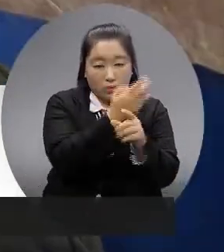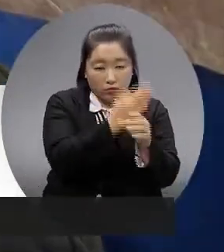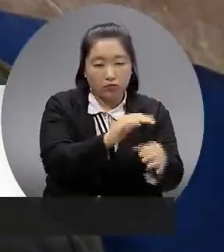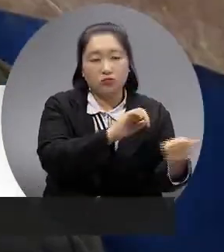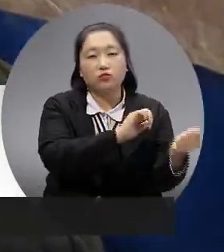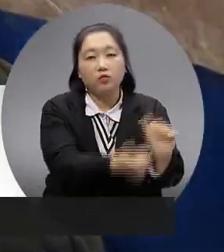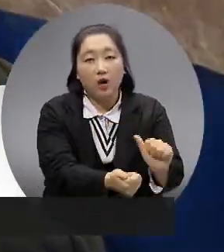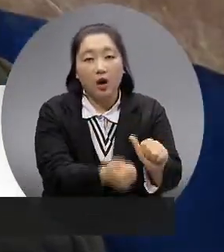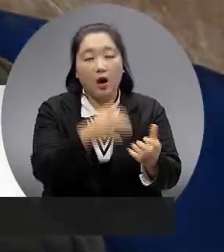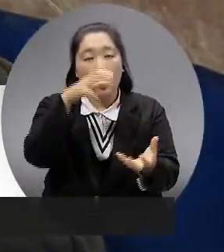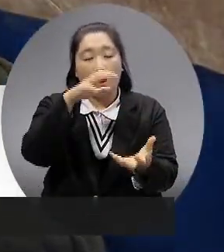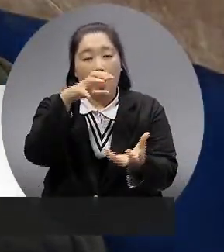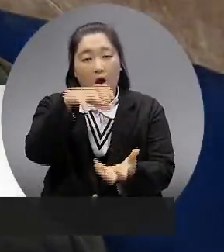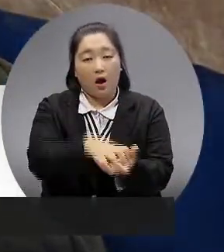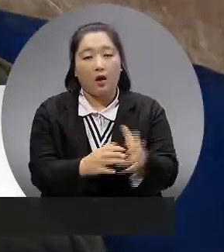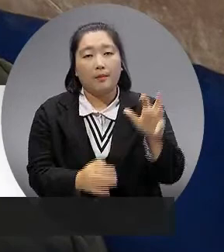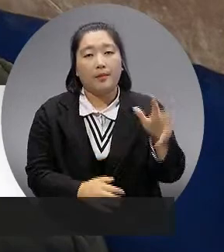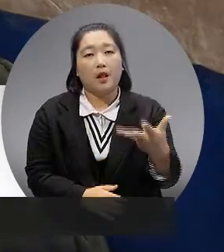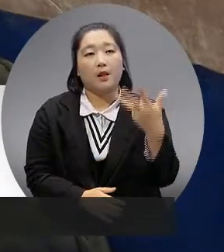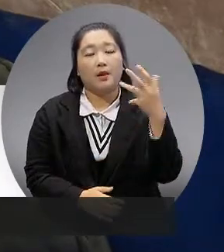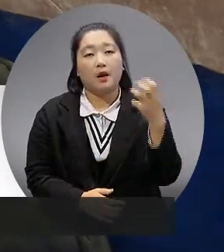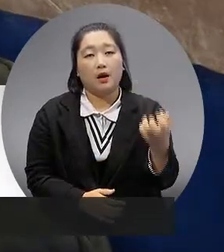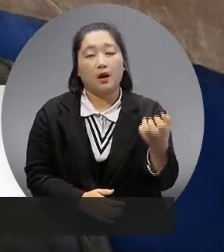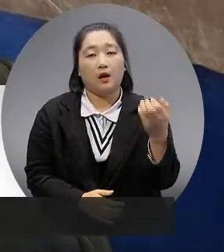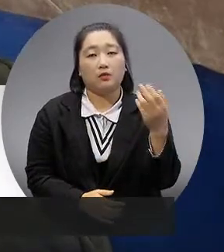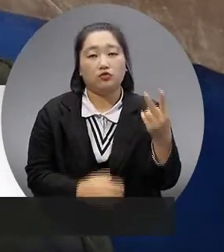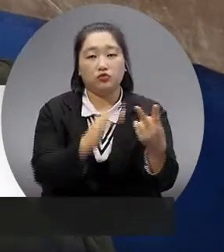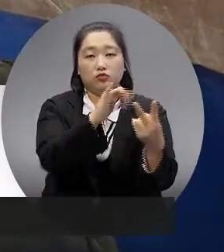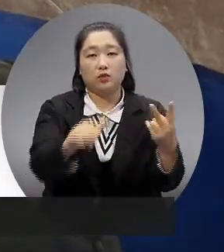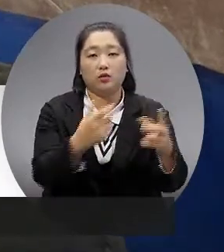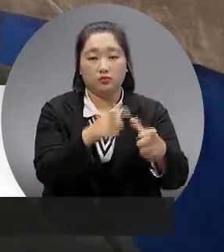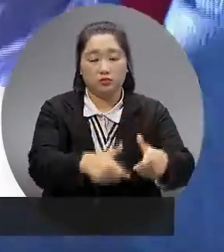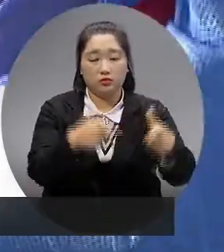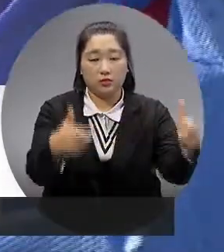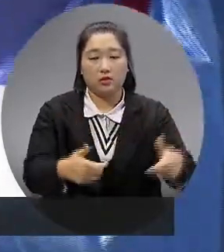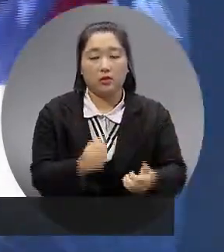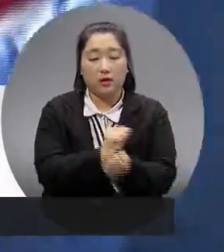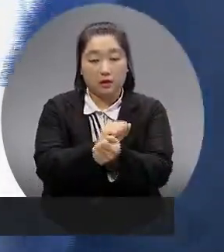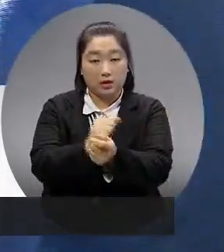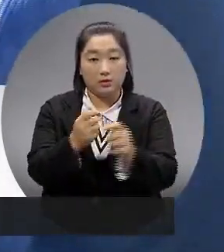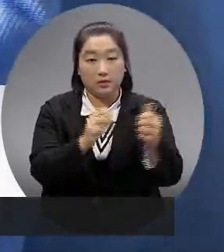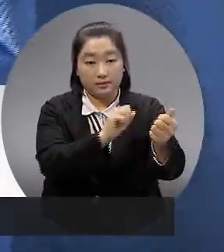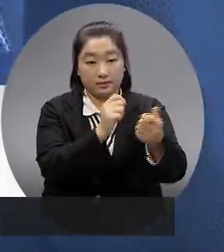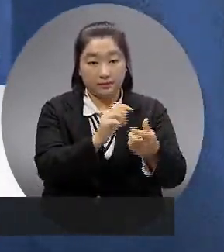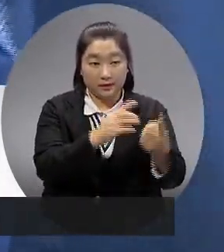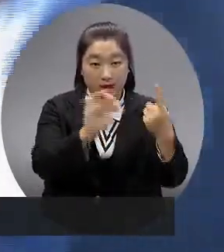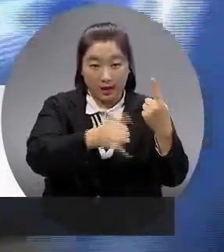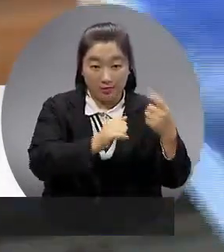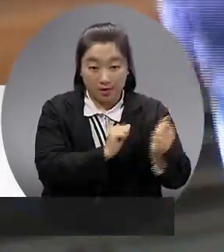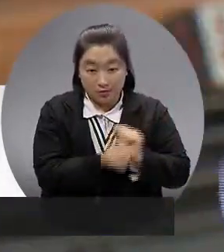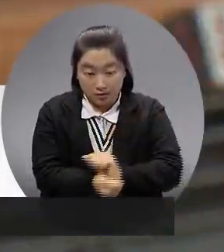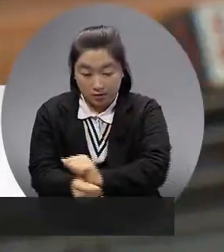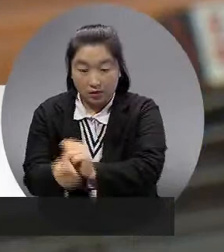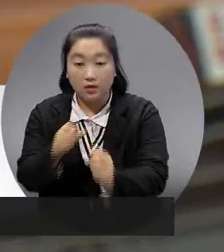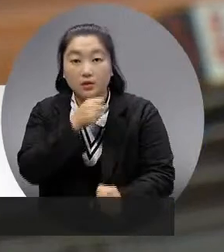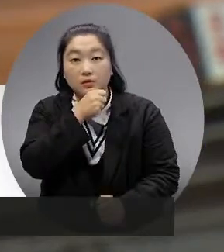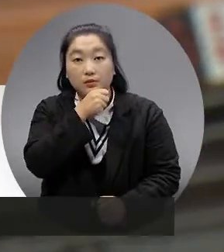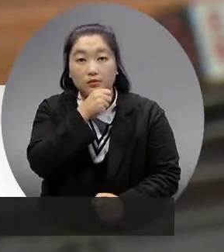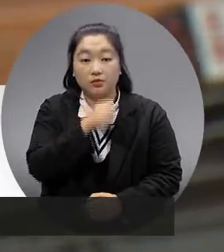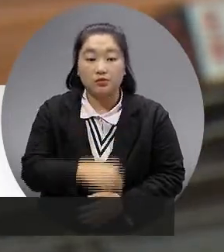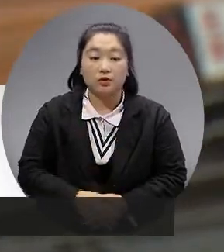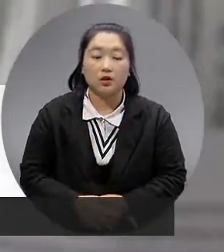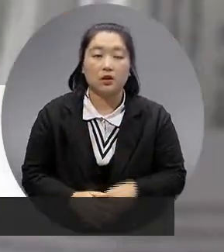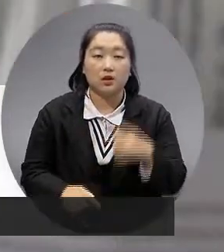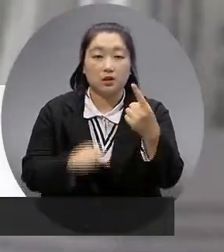코로나19 사망자는 892명으로 늘었습니다. 확진자 한 명이 몇 명에게 전파하는지 나타내는 감염